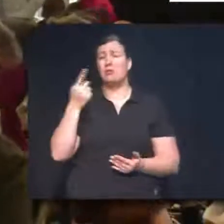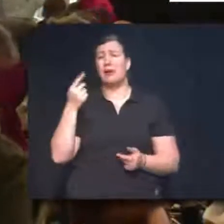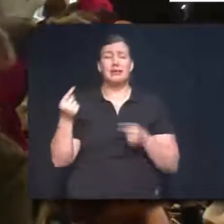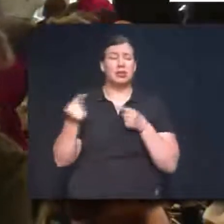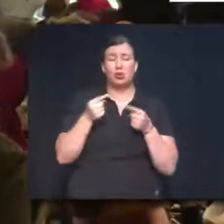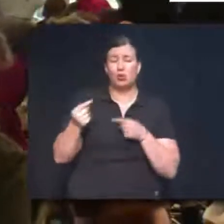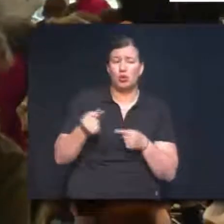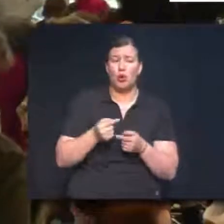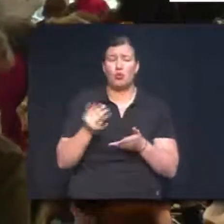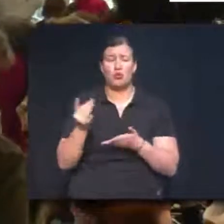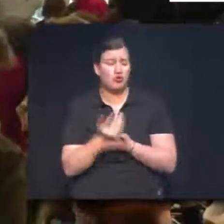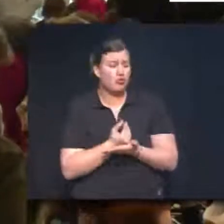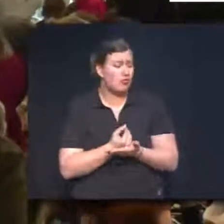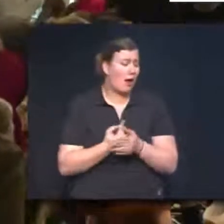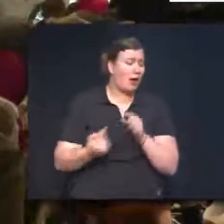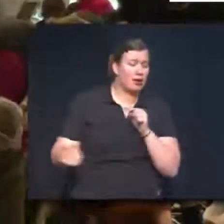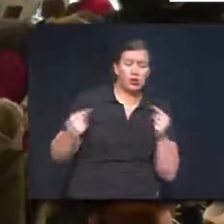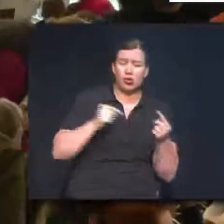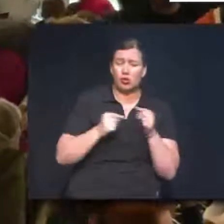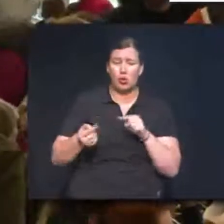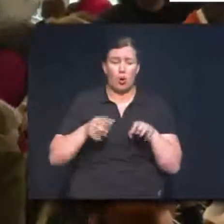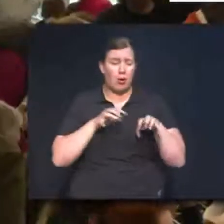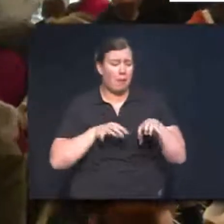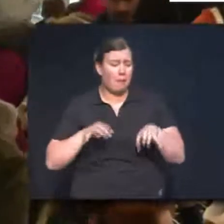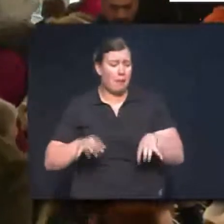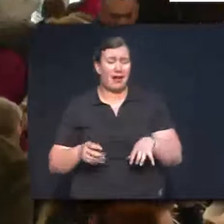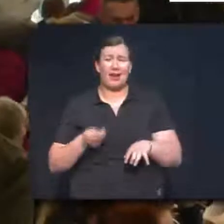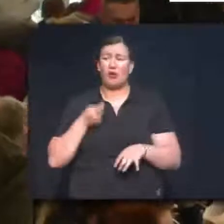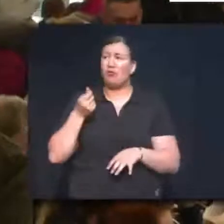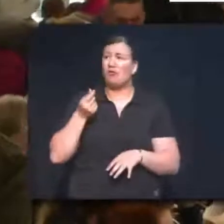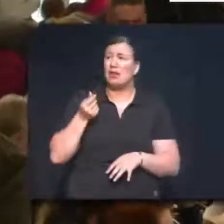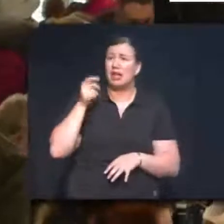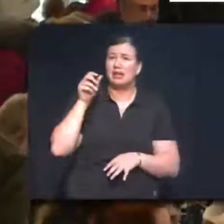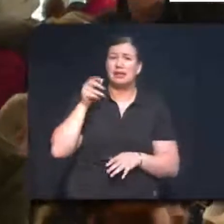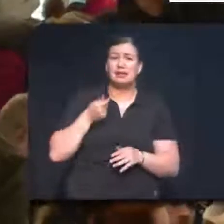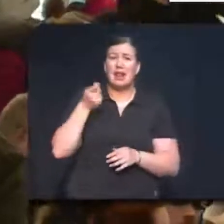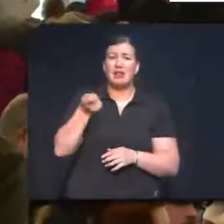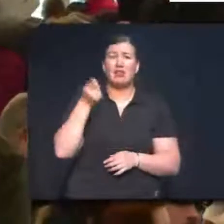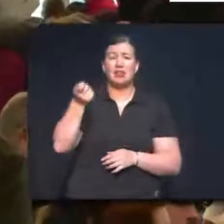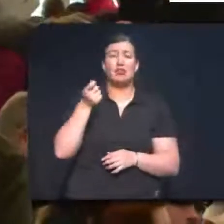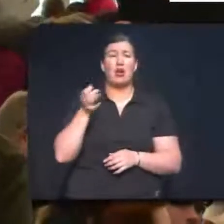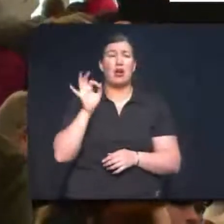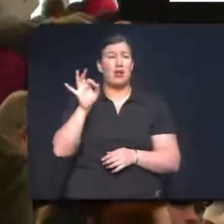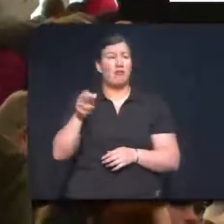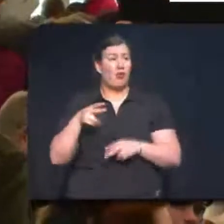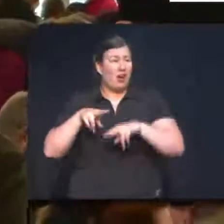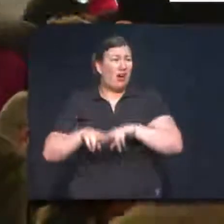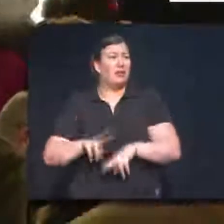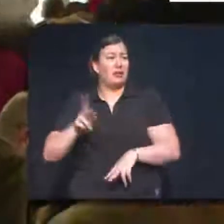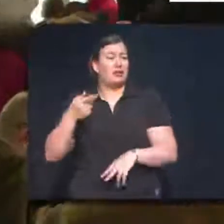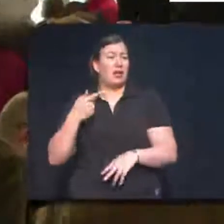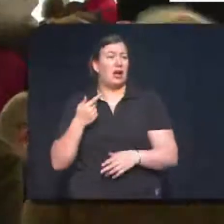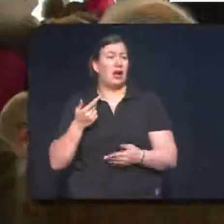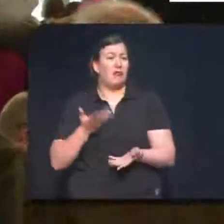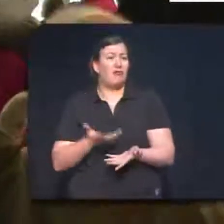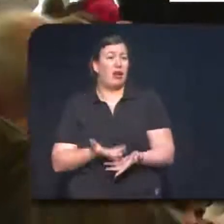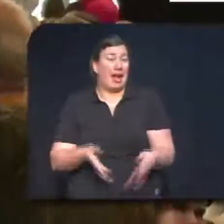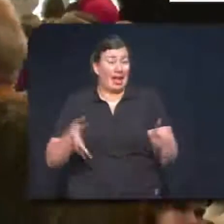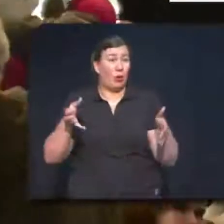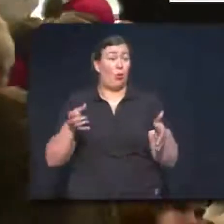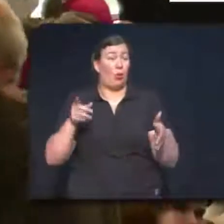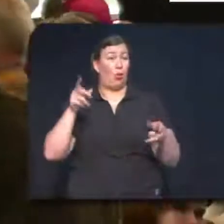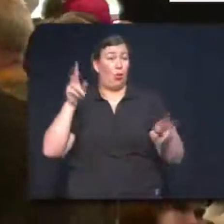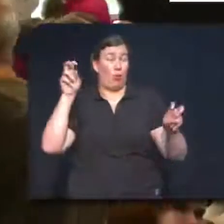badebatten ja aber aber für die Banken und und die Finanzinvestoren ist das Geld da für die Rente in Anführungszeichen Rettungen